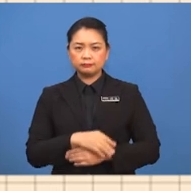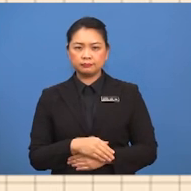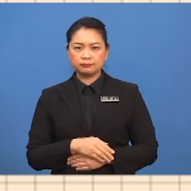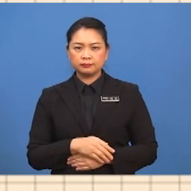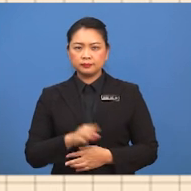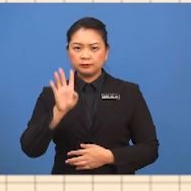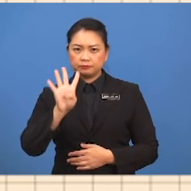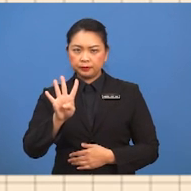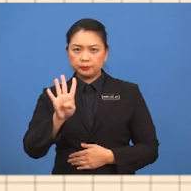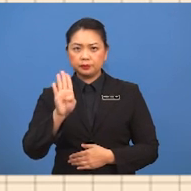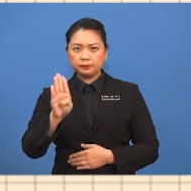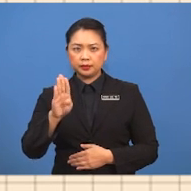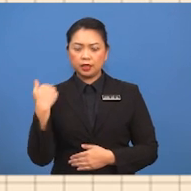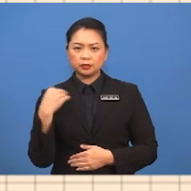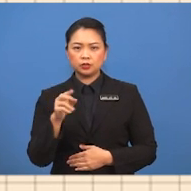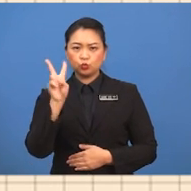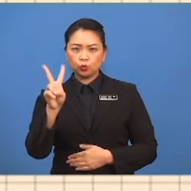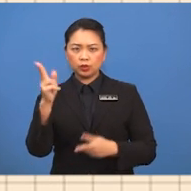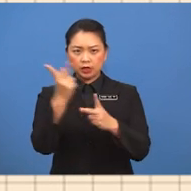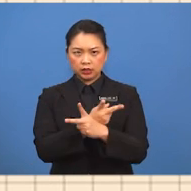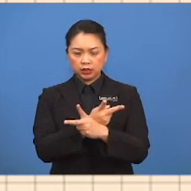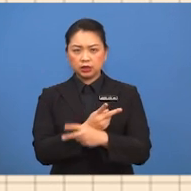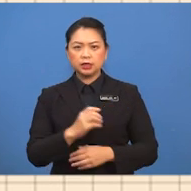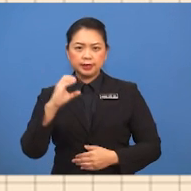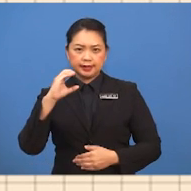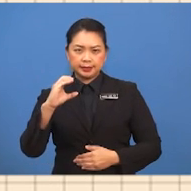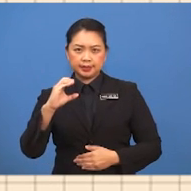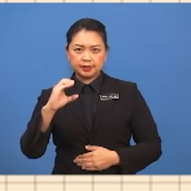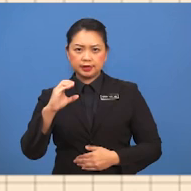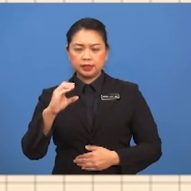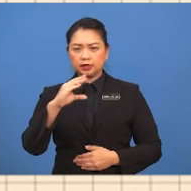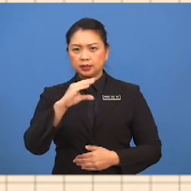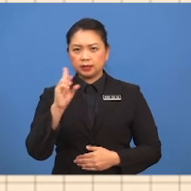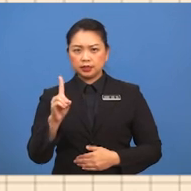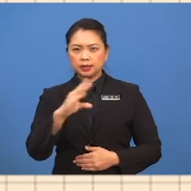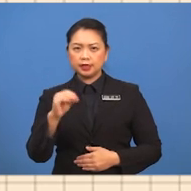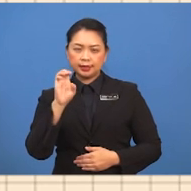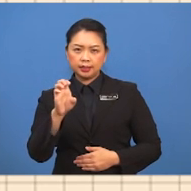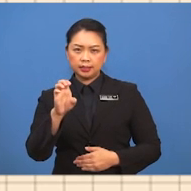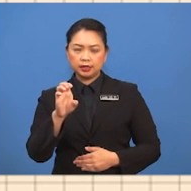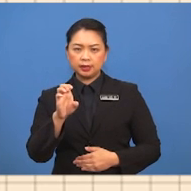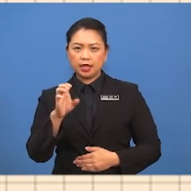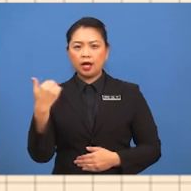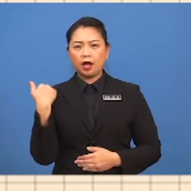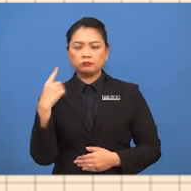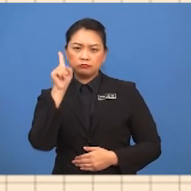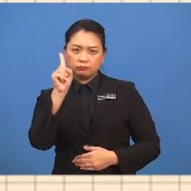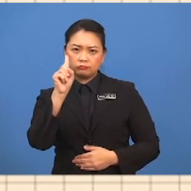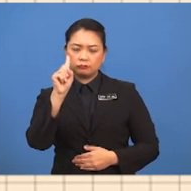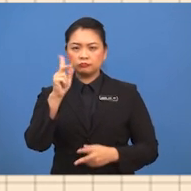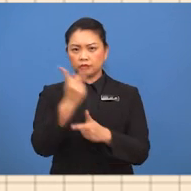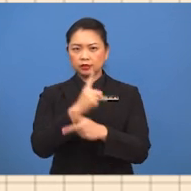B berulang sebanyak 2 kali. Manakala C, D dan E masing-masing berulang hanya